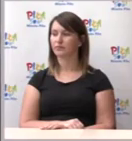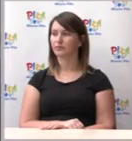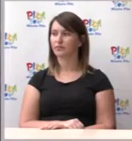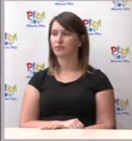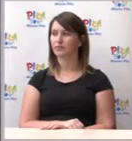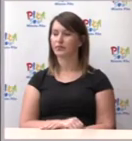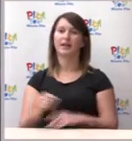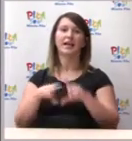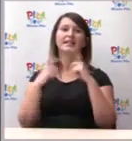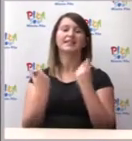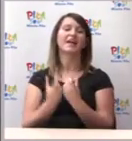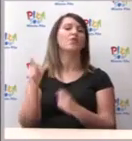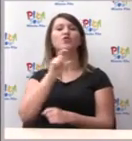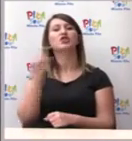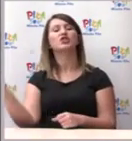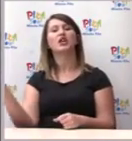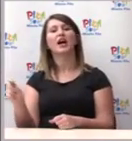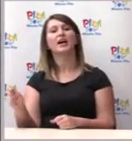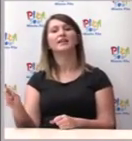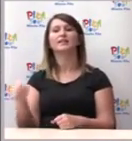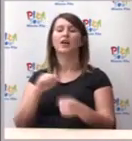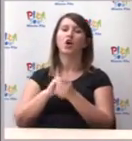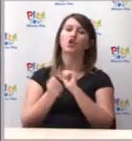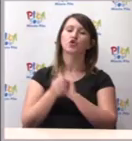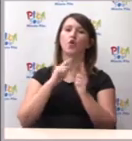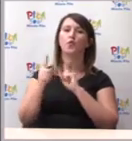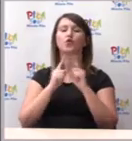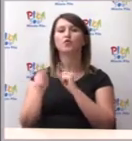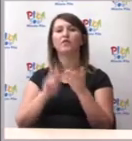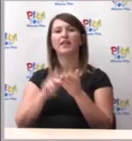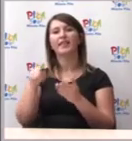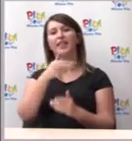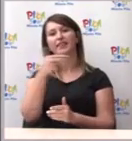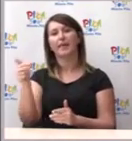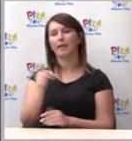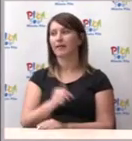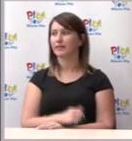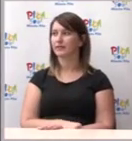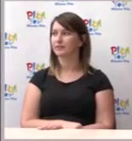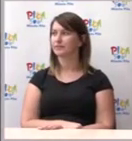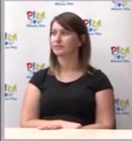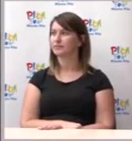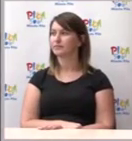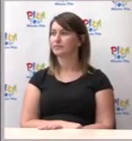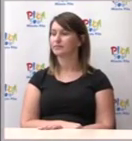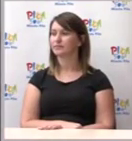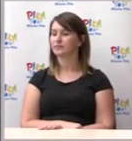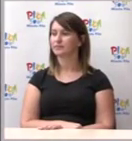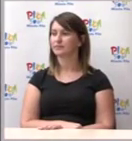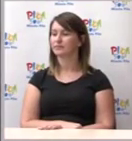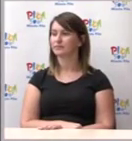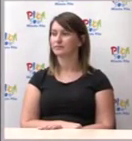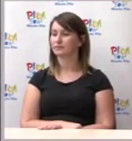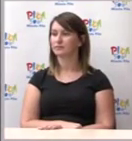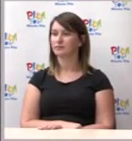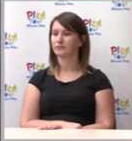jest procedowany. Niestety to nie jest tak, jak się powszechnie mniema, że jedna strona weźmie